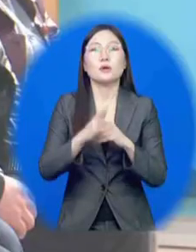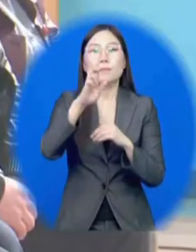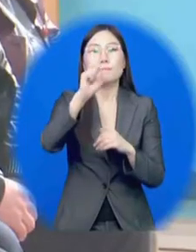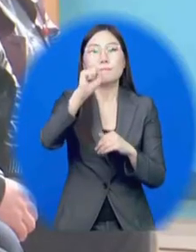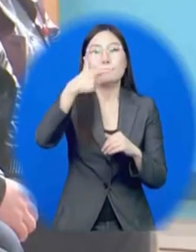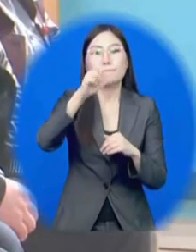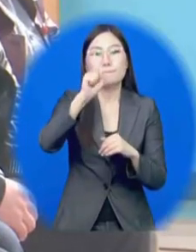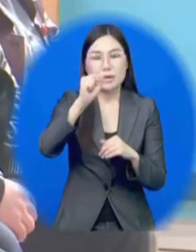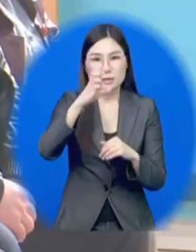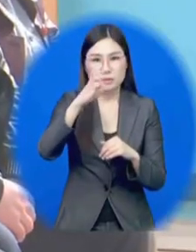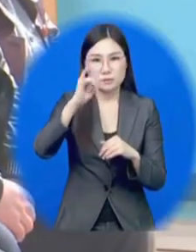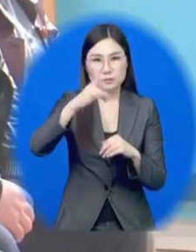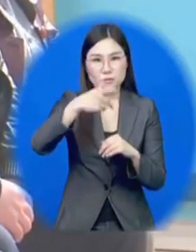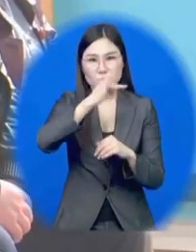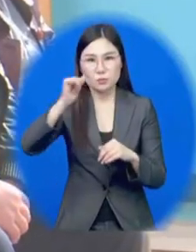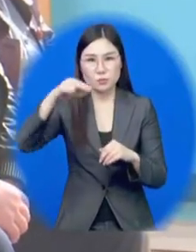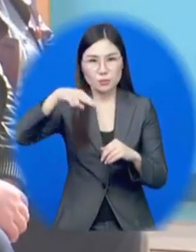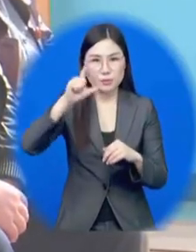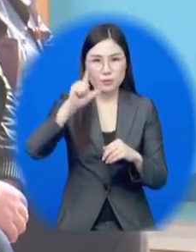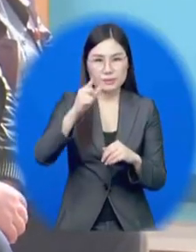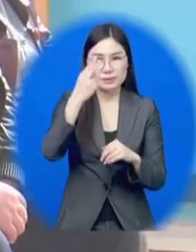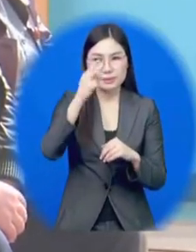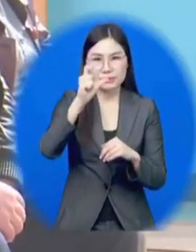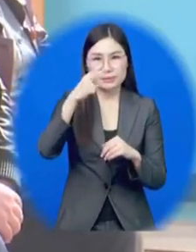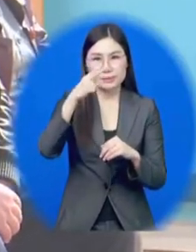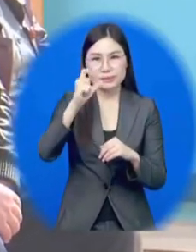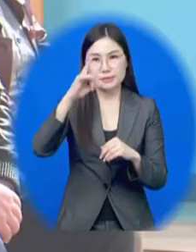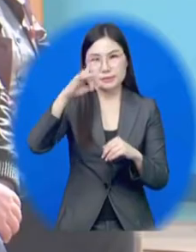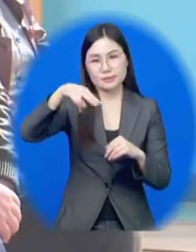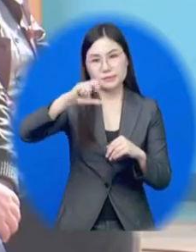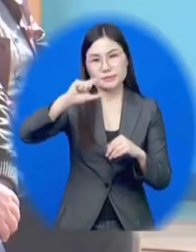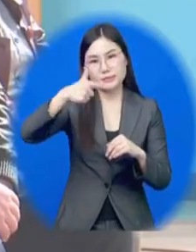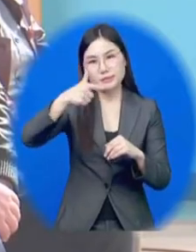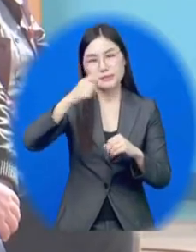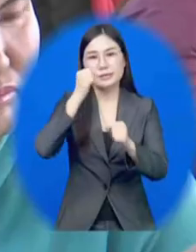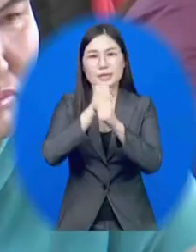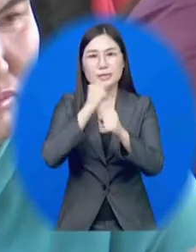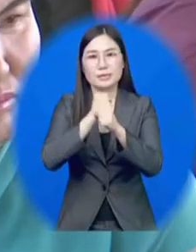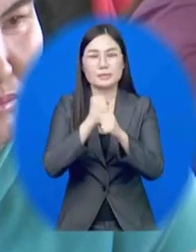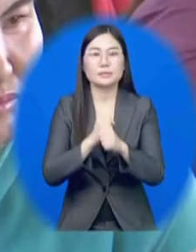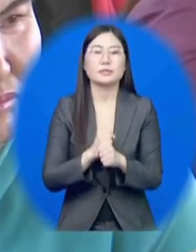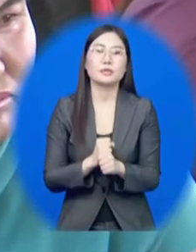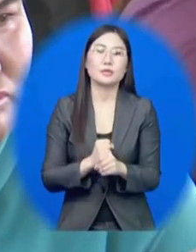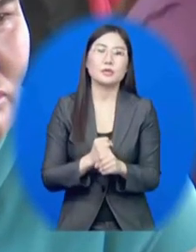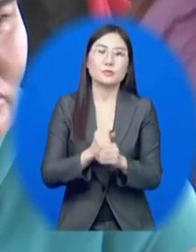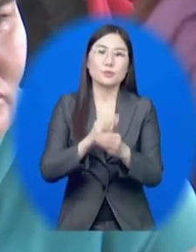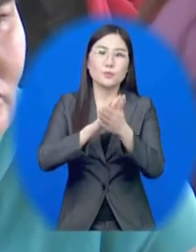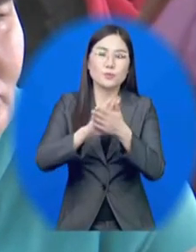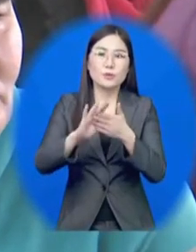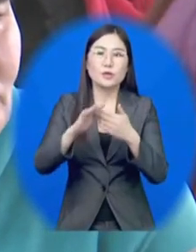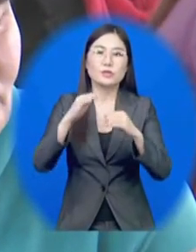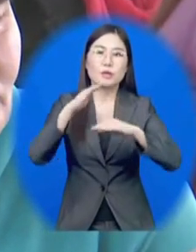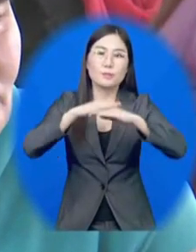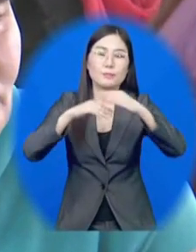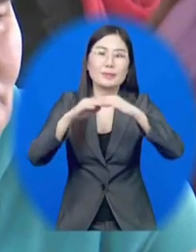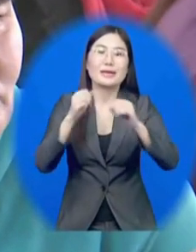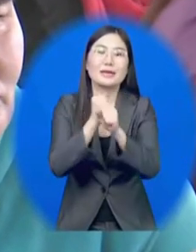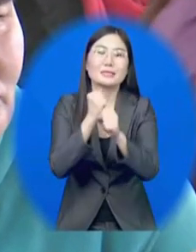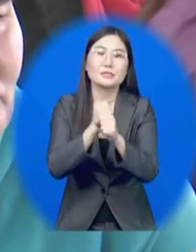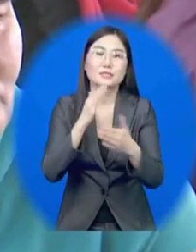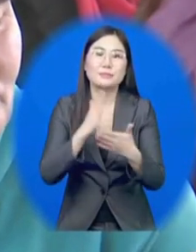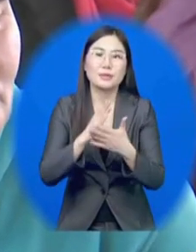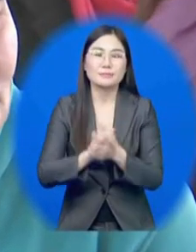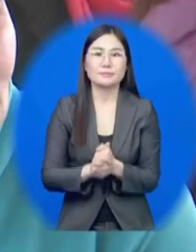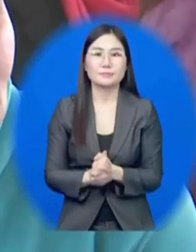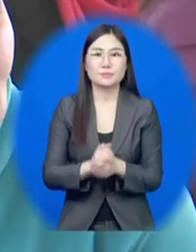та үргэлжилж байгаа бол 2018 онд 144 дугаар цэцэрлэгийн 150 орто өргөтгөлийн барилгыг ашиглалтанд оруулжээ. 2019